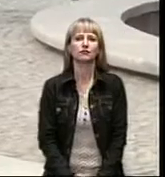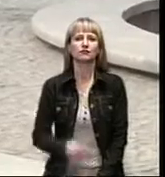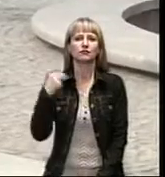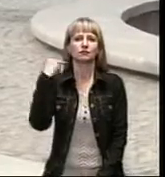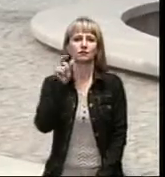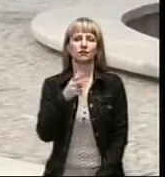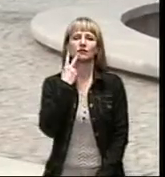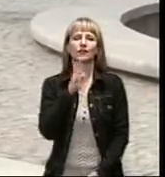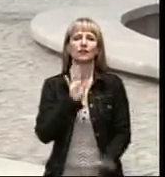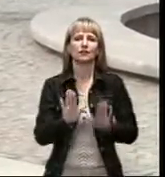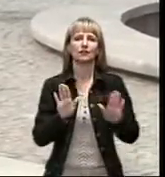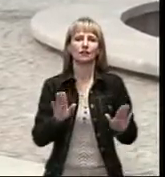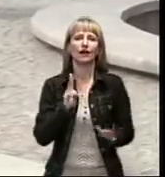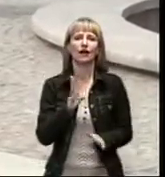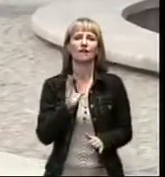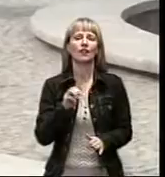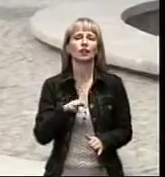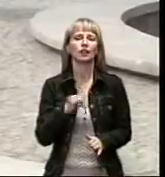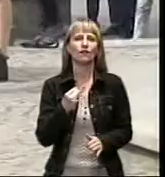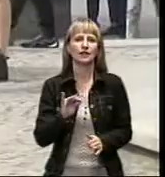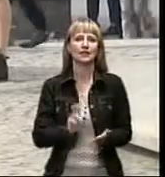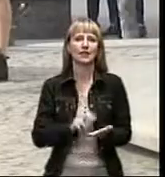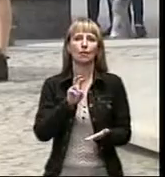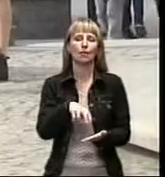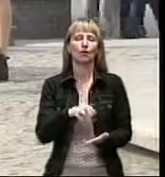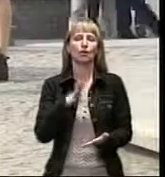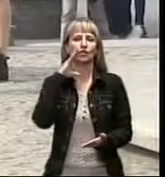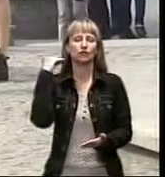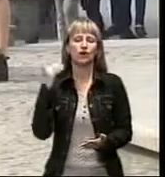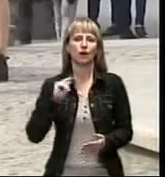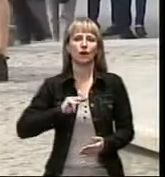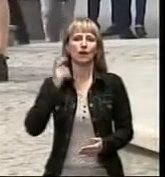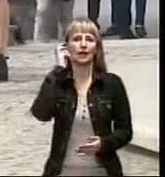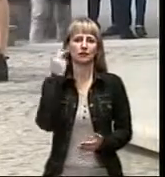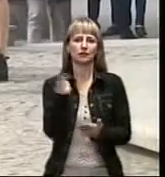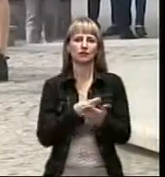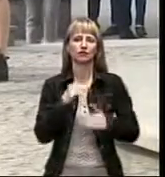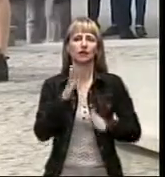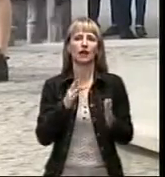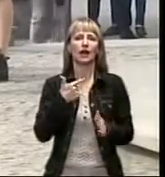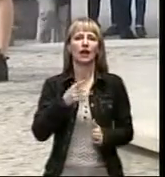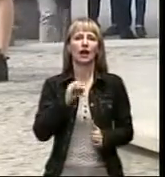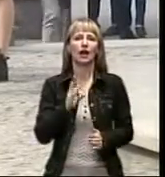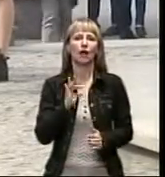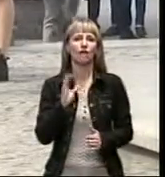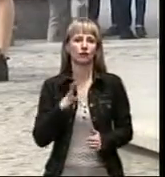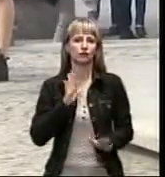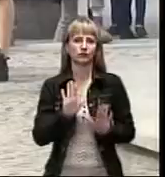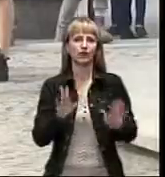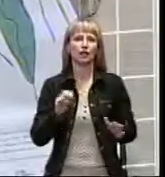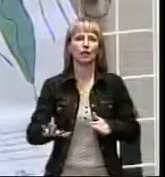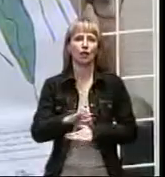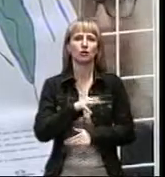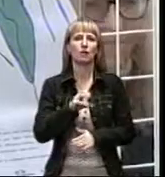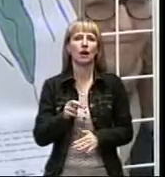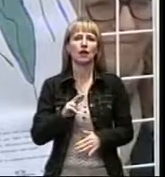Запоріжці побачили виставку «Квантовий стрибок Шевченка». Роботи київського ілюстратора Олександра Грехова були виставлені на площі